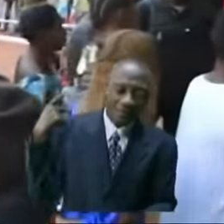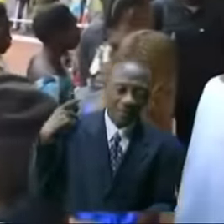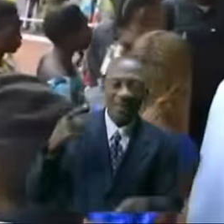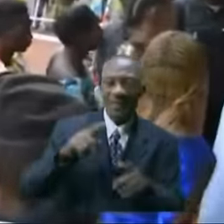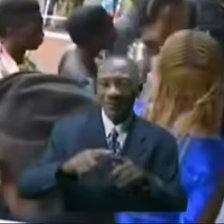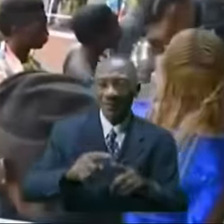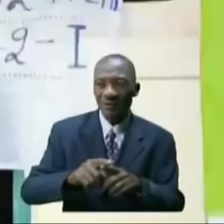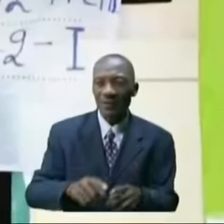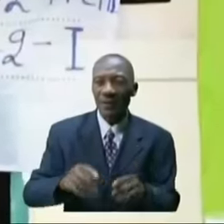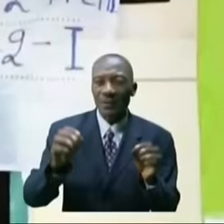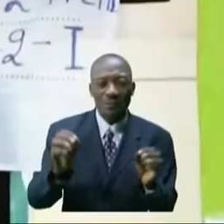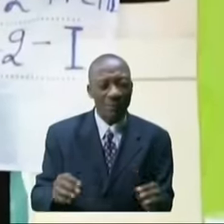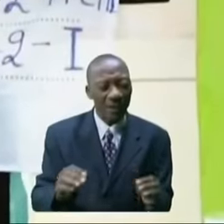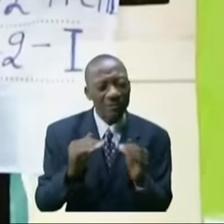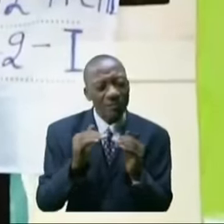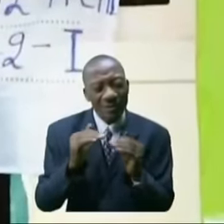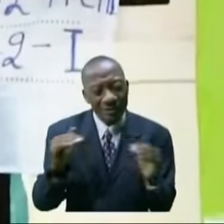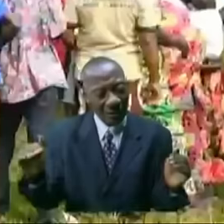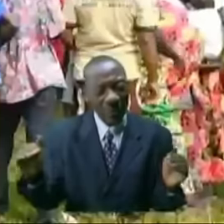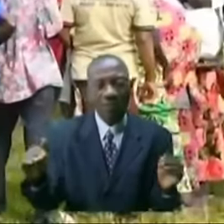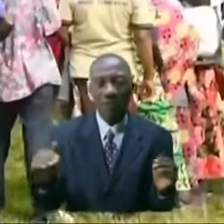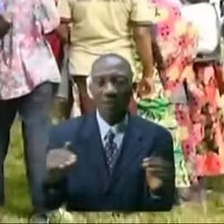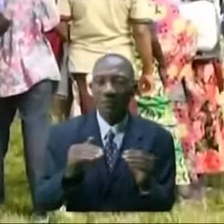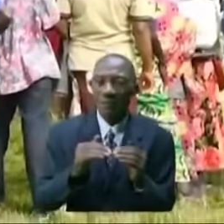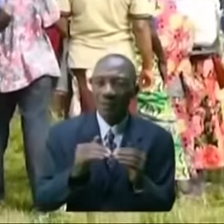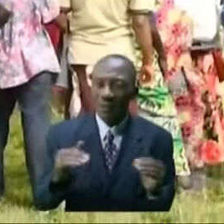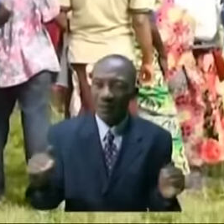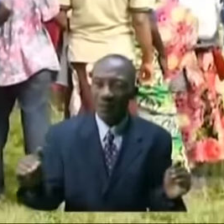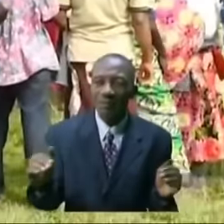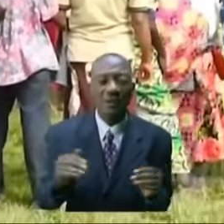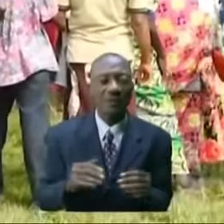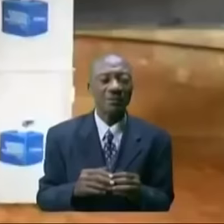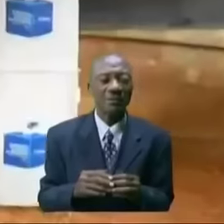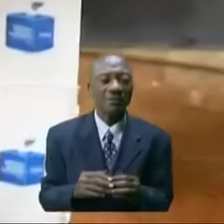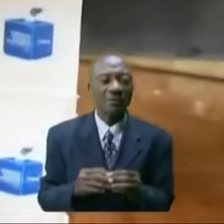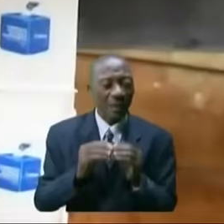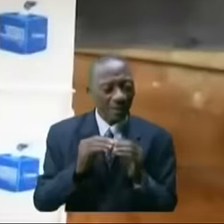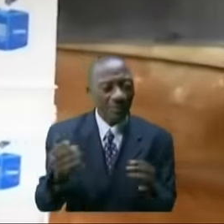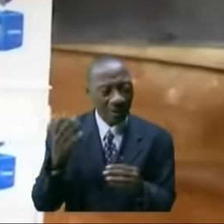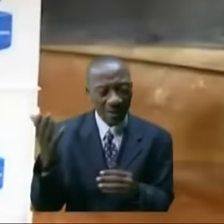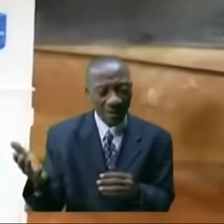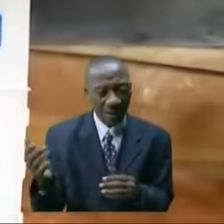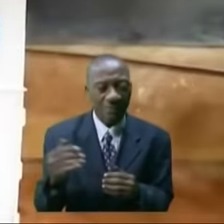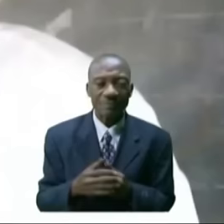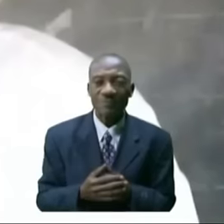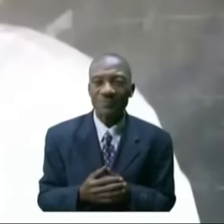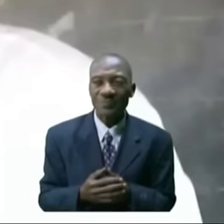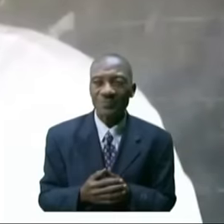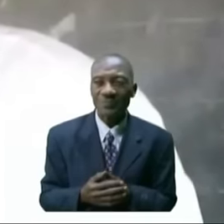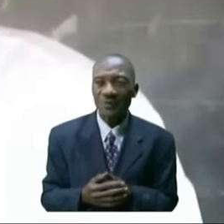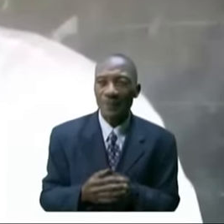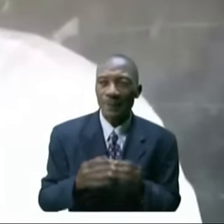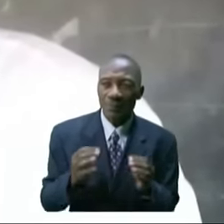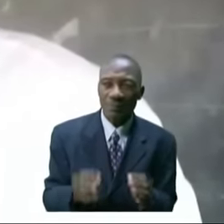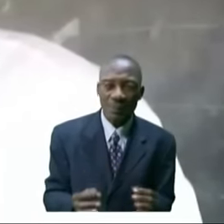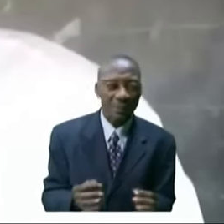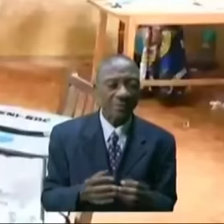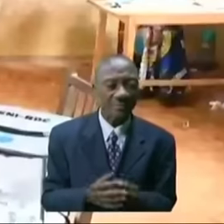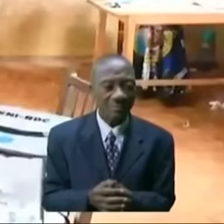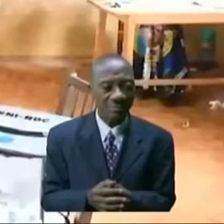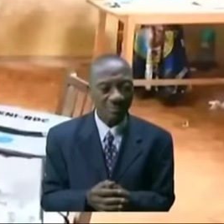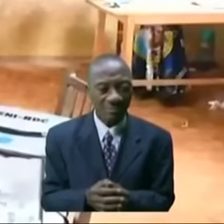dans une ambiance bon enfant. Hormis la paix qui règne dans ce coin du pays, quelques soucis techniques ont fait